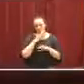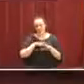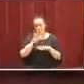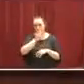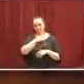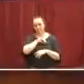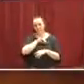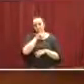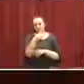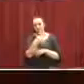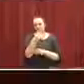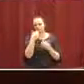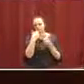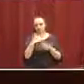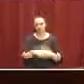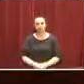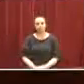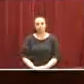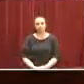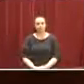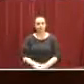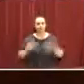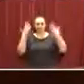ella. Moltes gràcies.